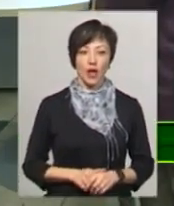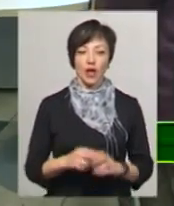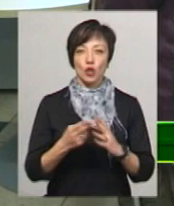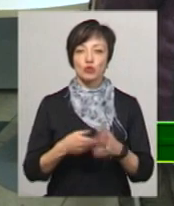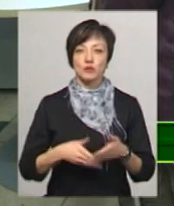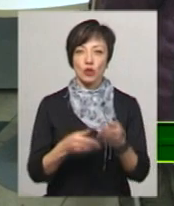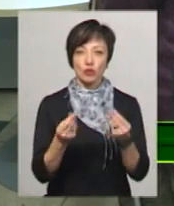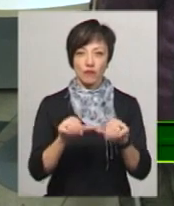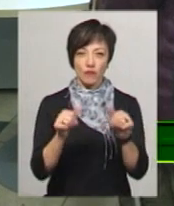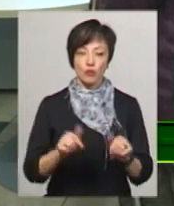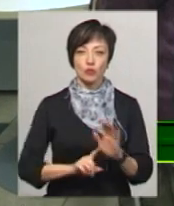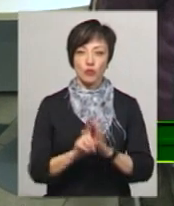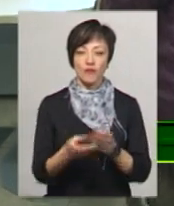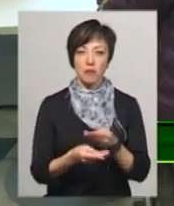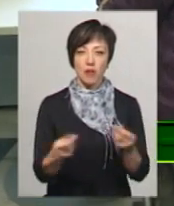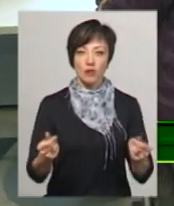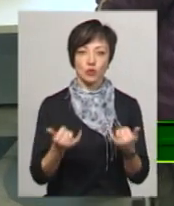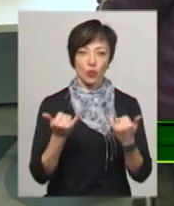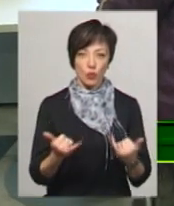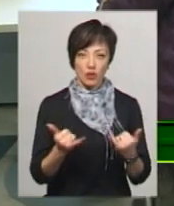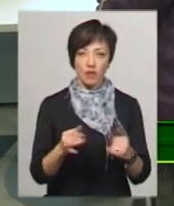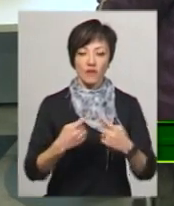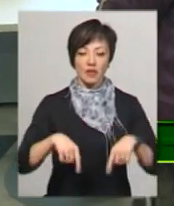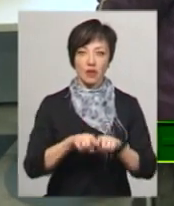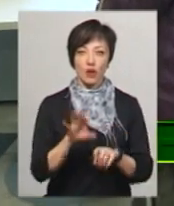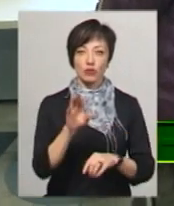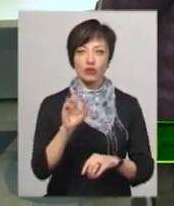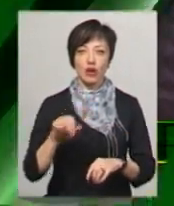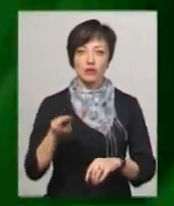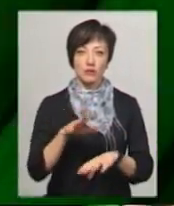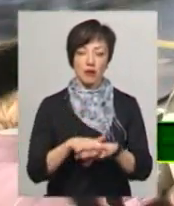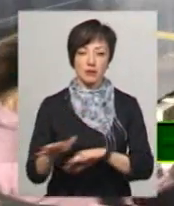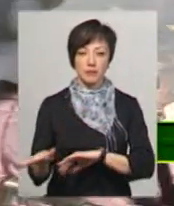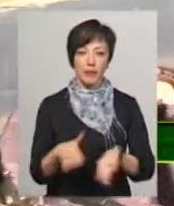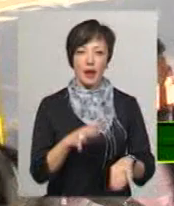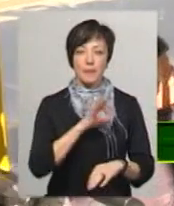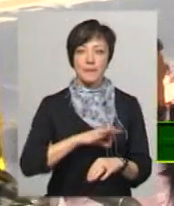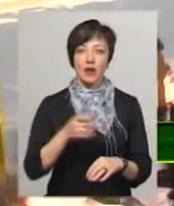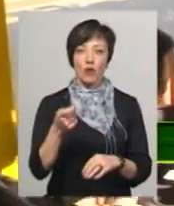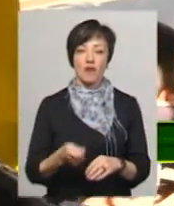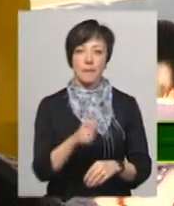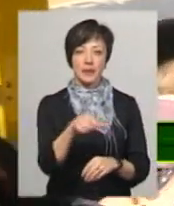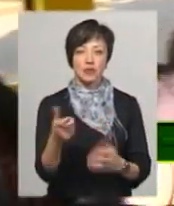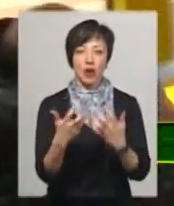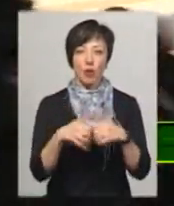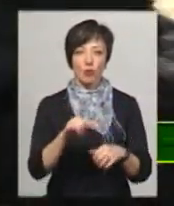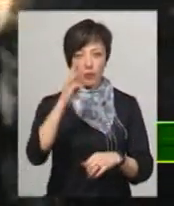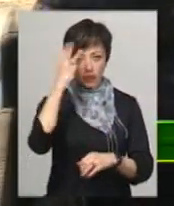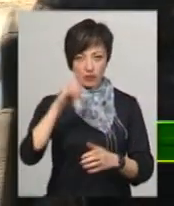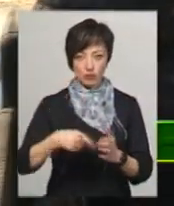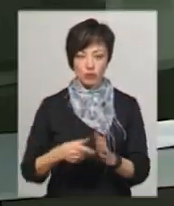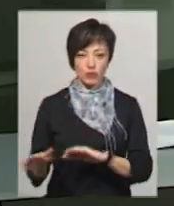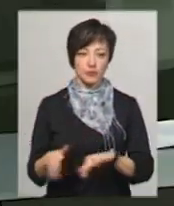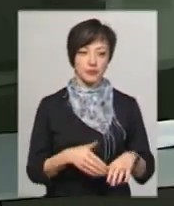Субсидію у грошовій формі розпочали виплачувати від сьогодні у відділеннях Ощадбанку. Пільгових пасажирів рахують у Хмельницькому.